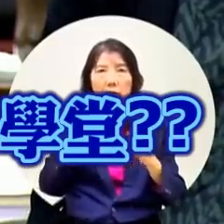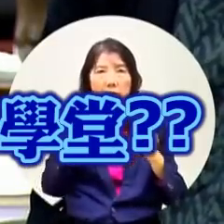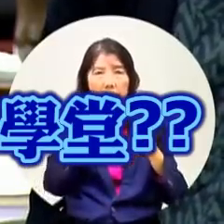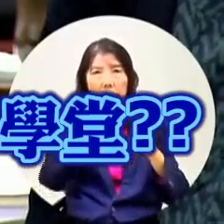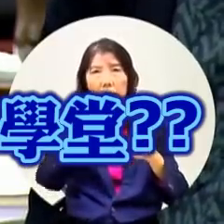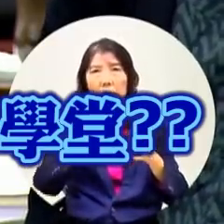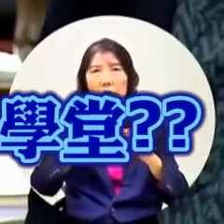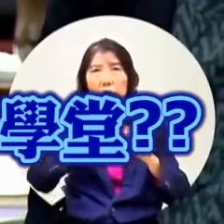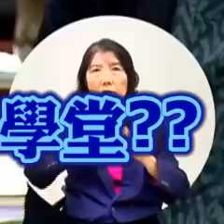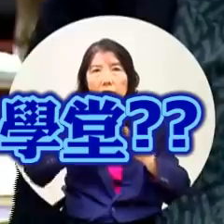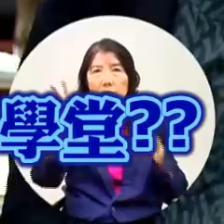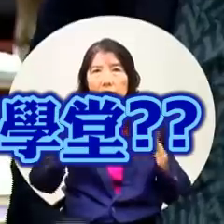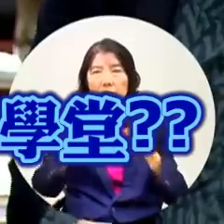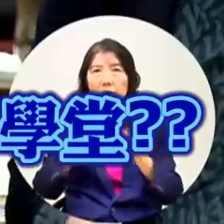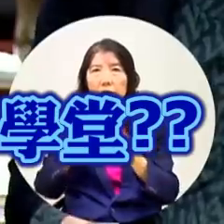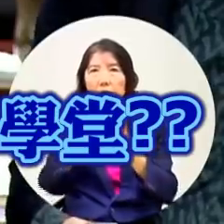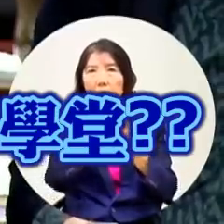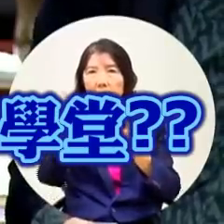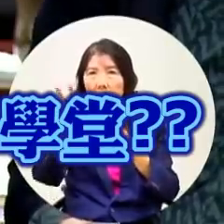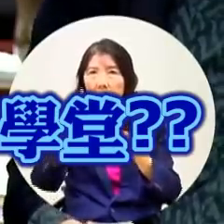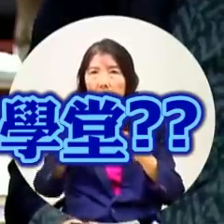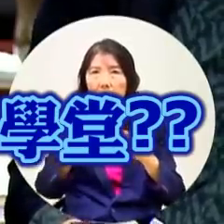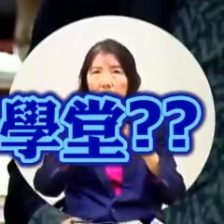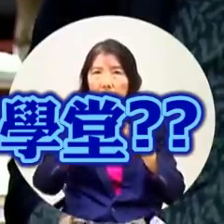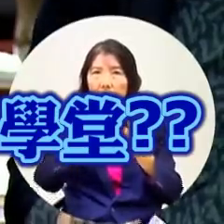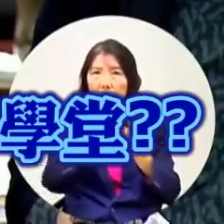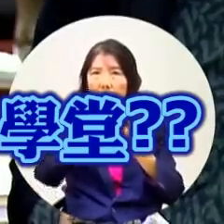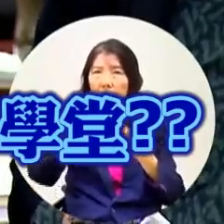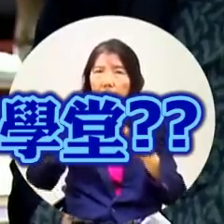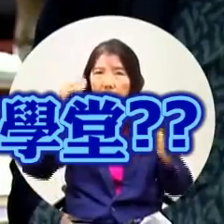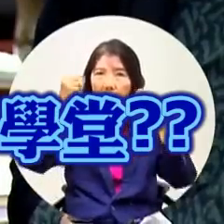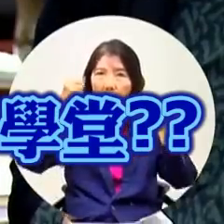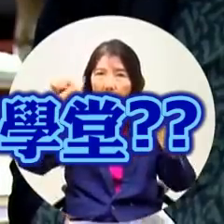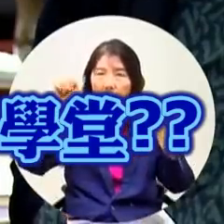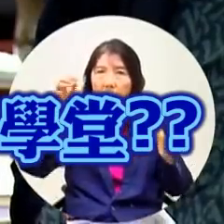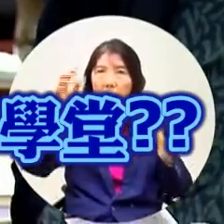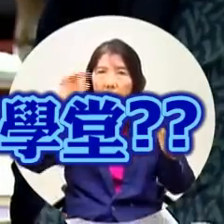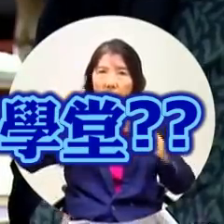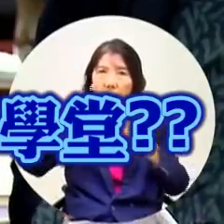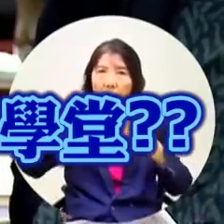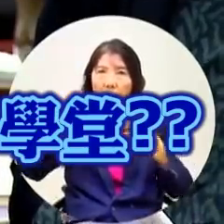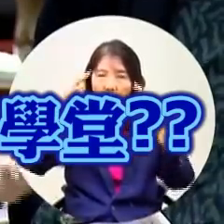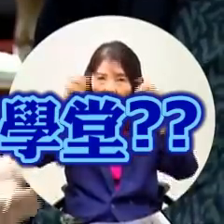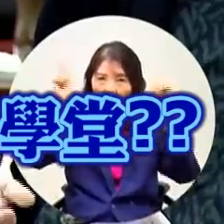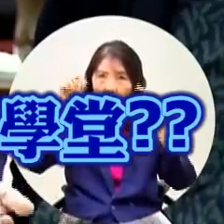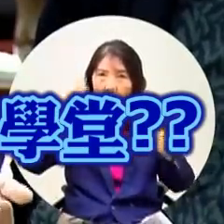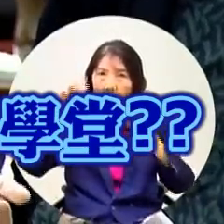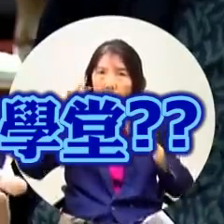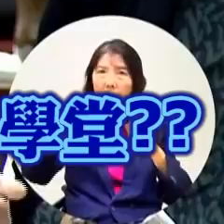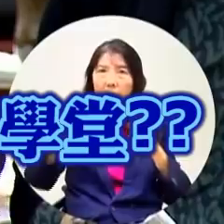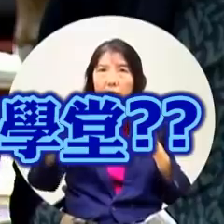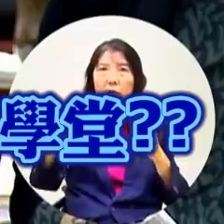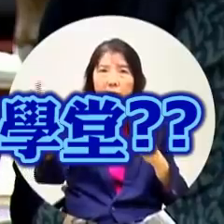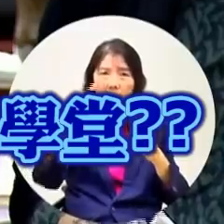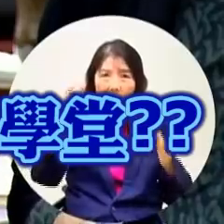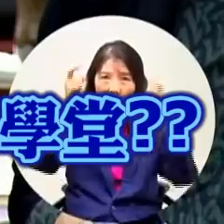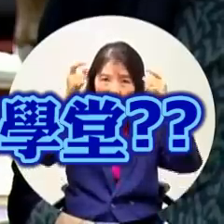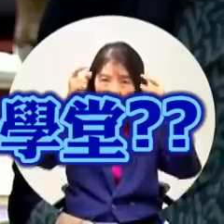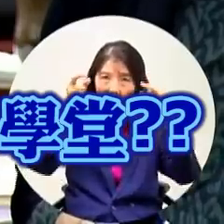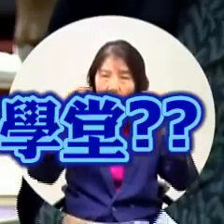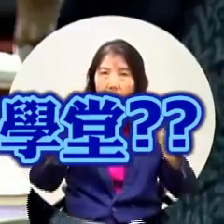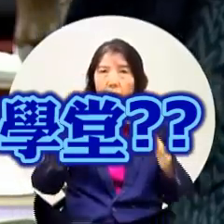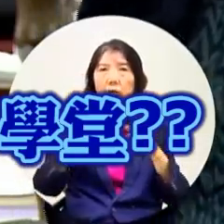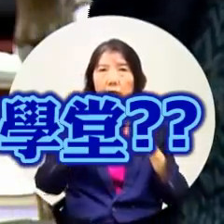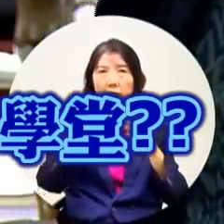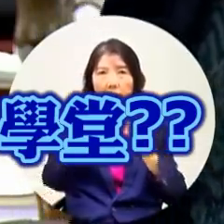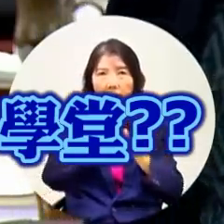赵秘书他很年轻很优秀，毕业于国外的大学，他很想要来高雄付出。我觉得高雄敞开双手欢迎任何